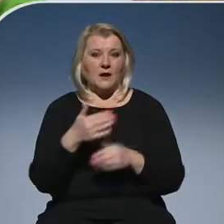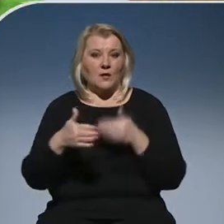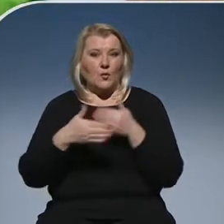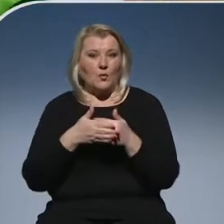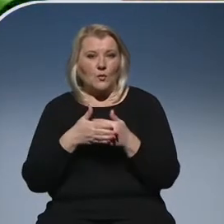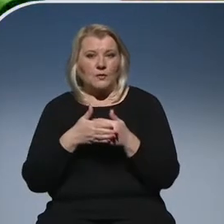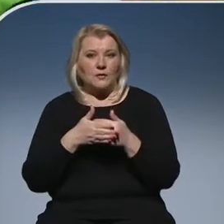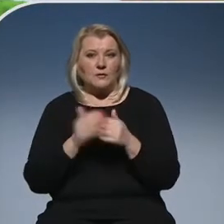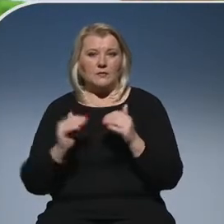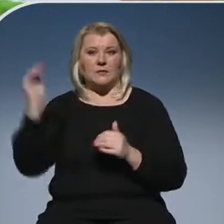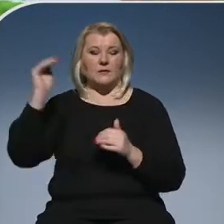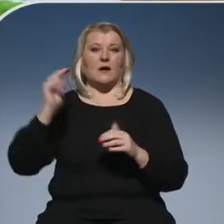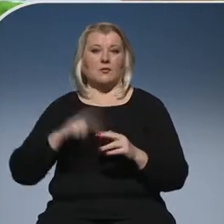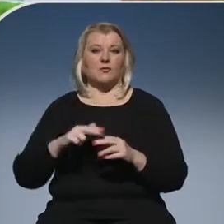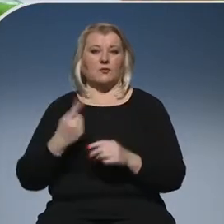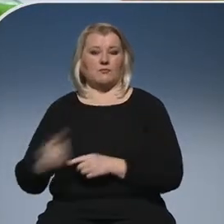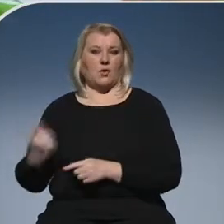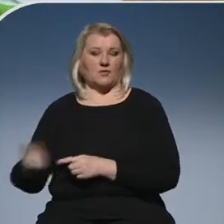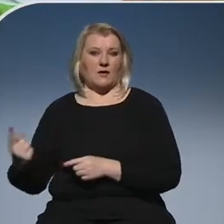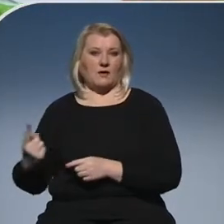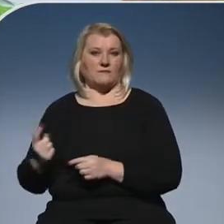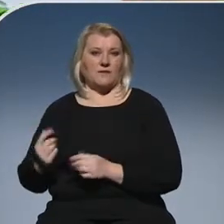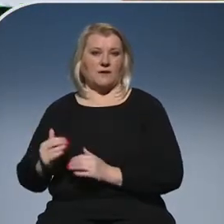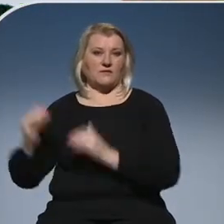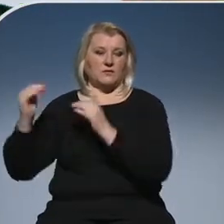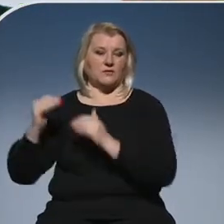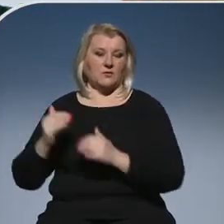než vyleze nahoru a pak se prodává v tu správnou chvíli,